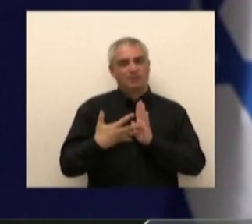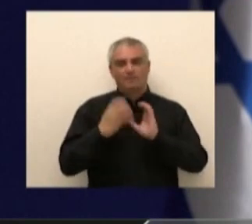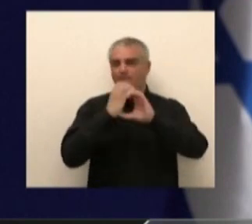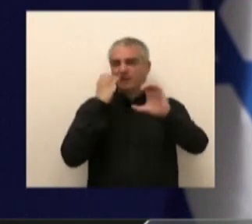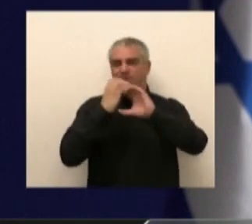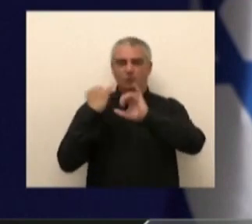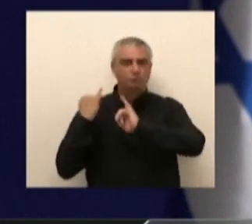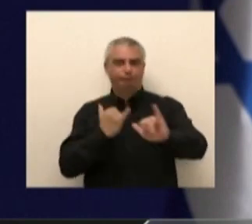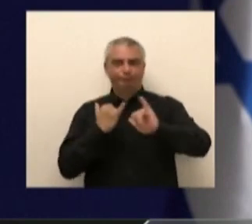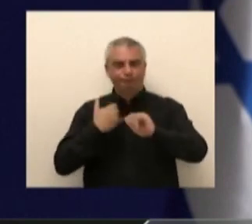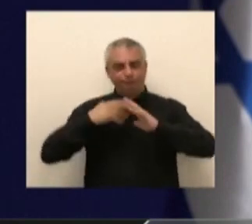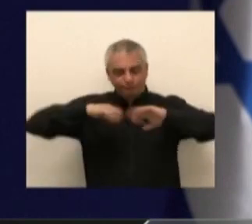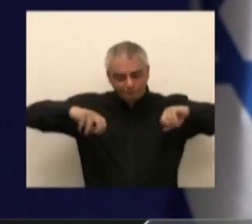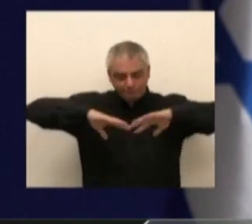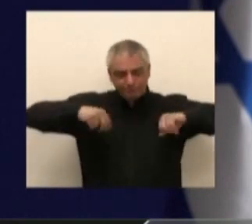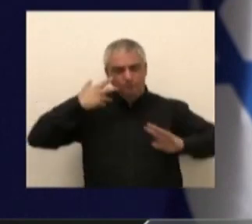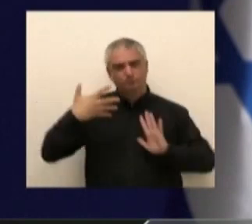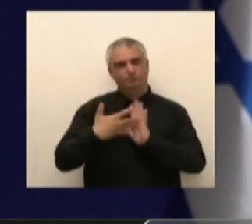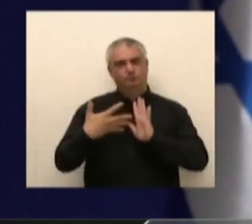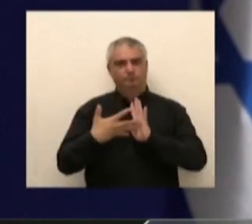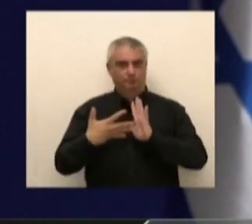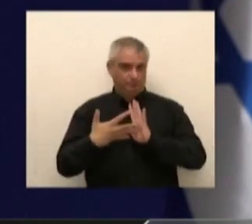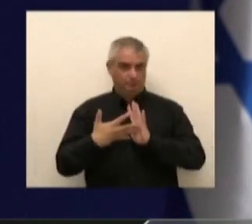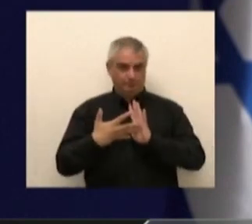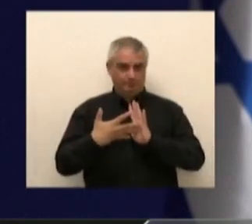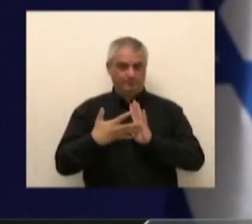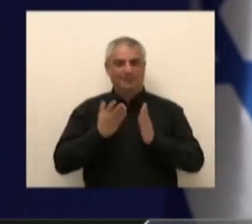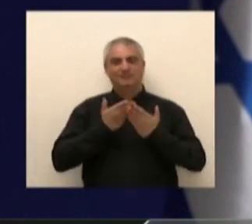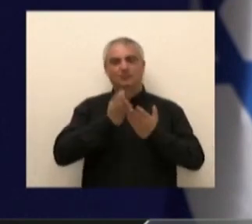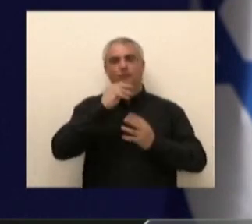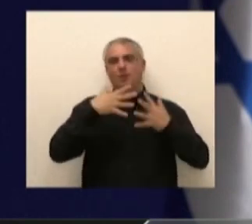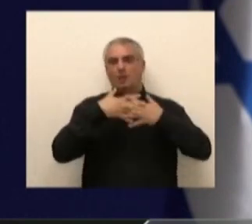ორგანიზაციების წვდომა. ეს სატვირთო მანქანები არის როგორც ჩრდილოეთისთვის, ასევე სამხრეთისთვის.